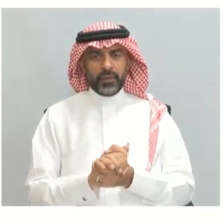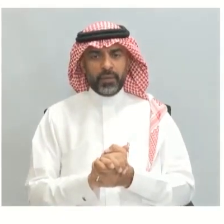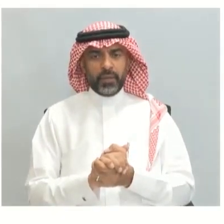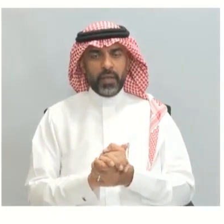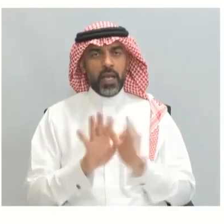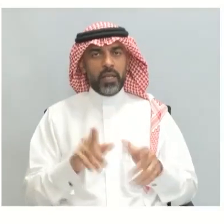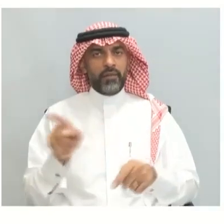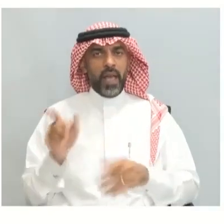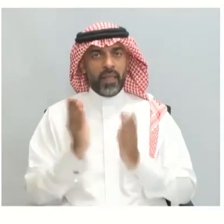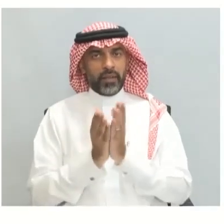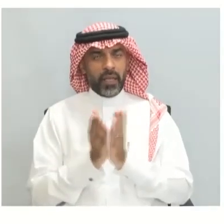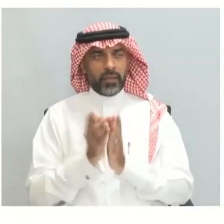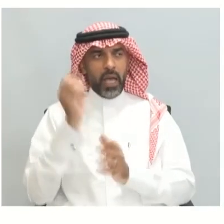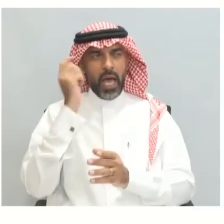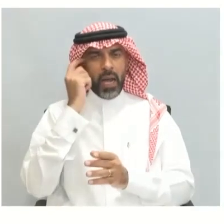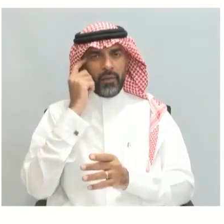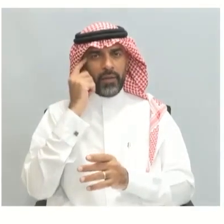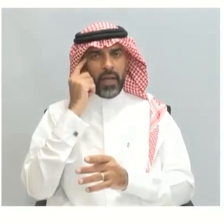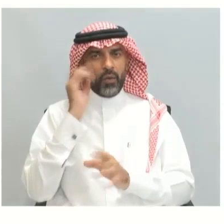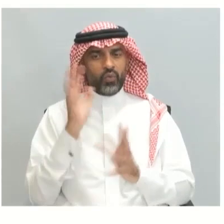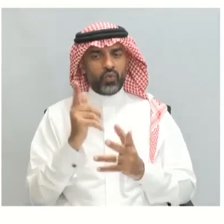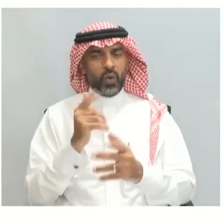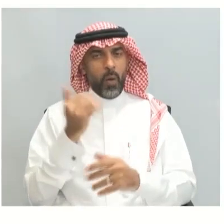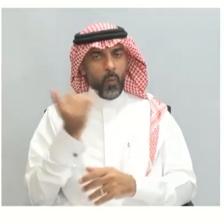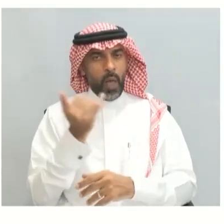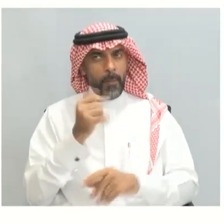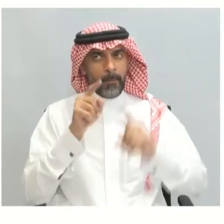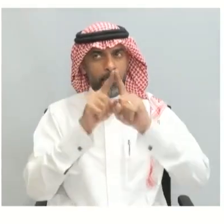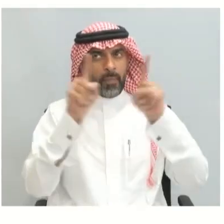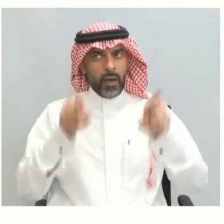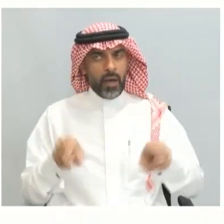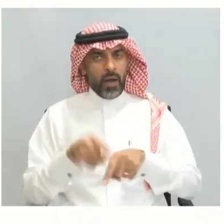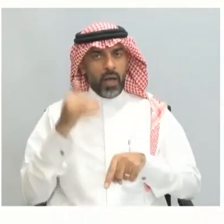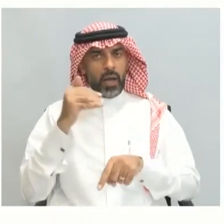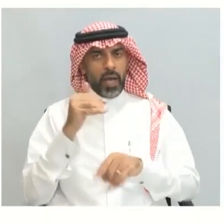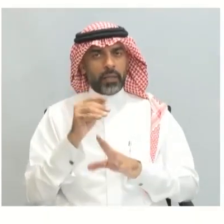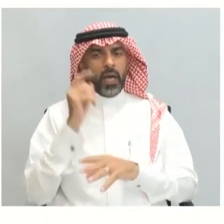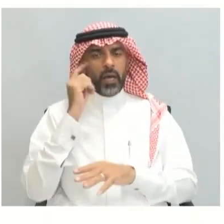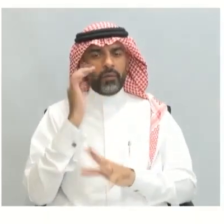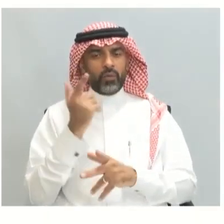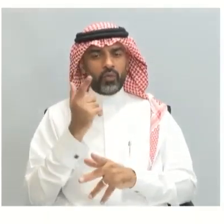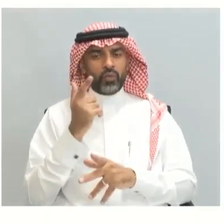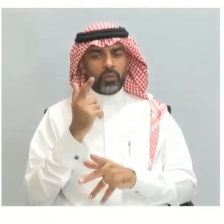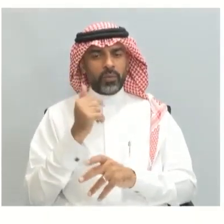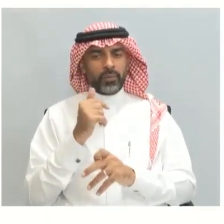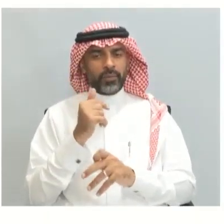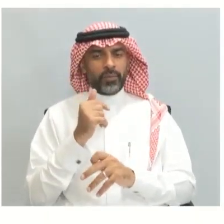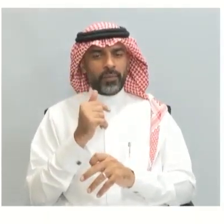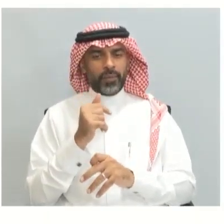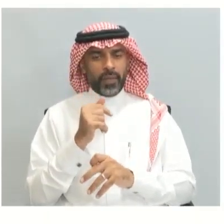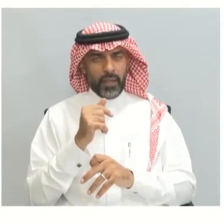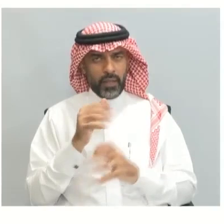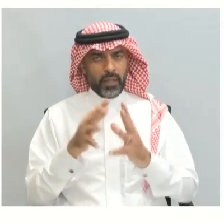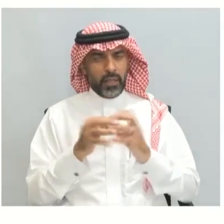ابنائي في هذا الدرس تعرفت انا وانتم على اهميه الخرائط حيث تعرفنا على او عرفت انا وانتم